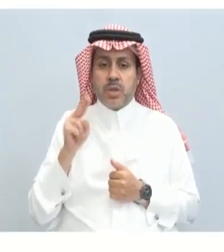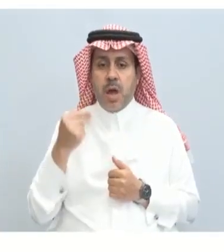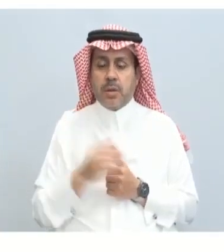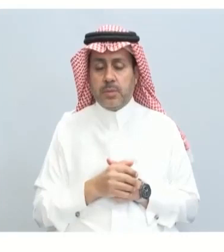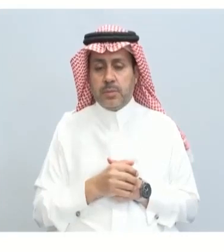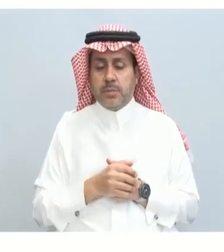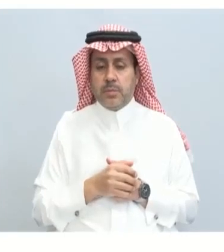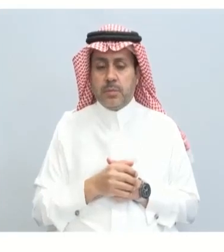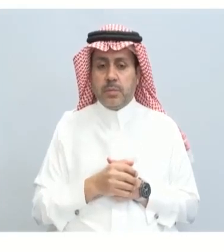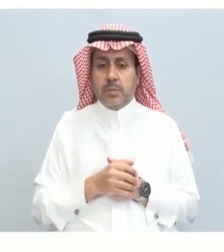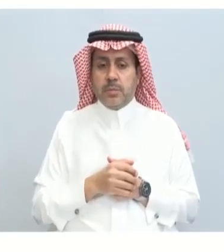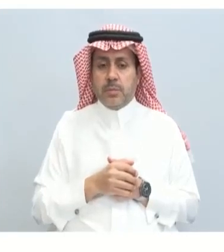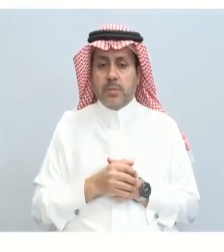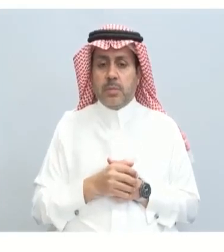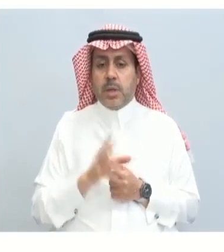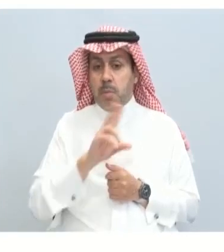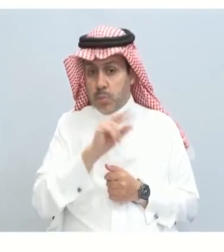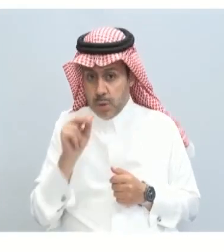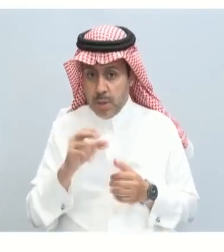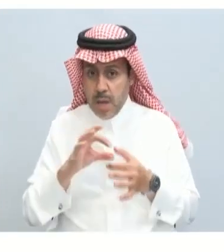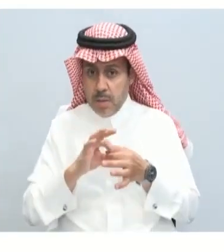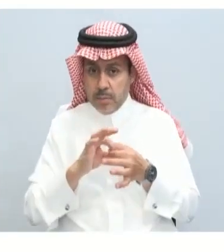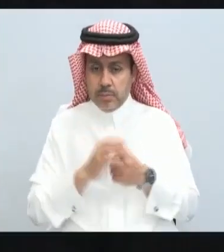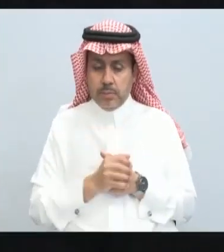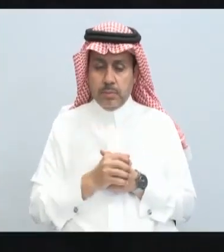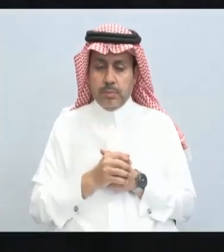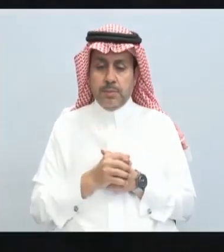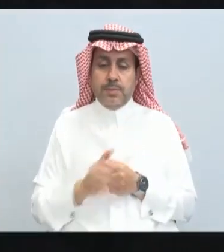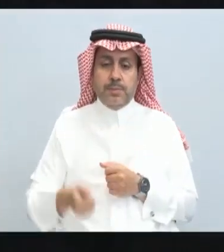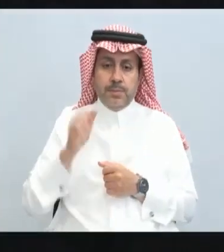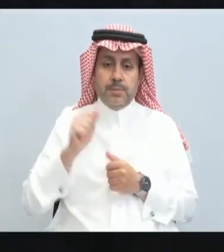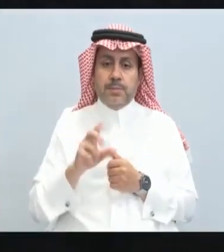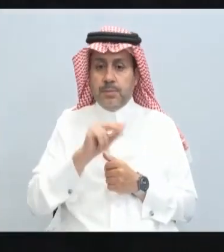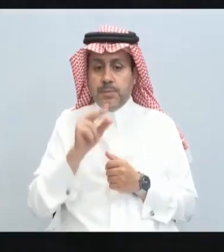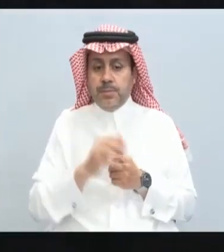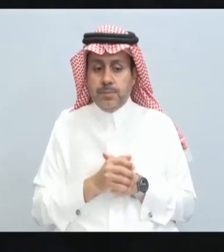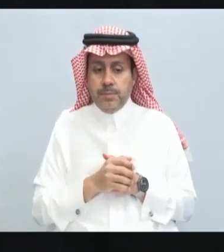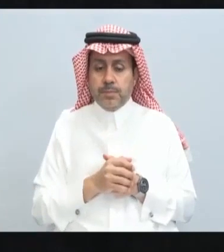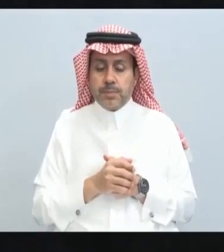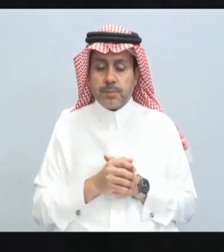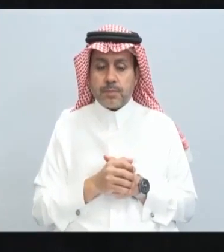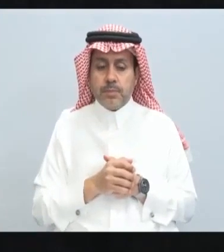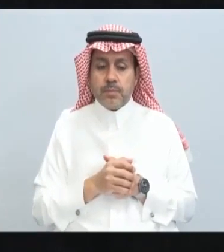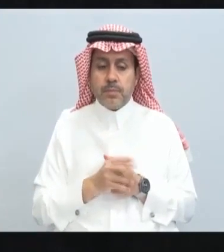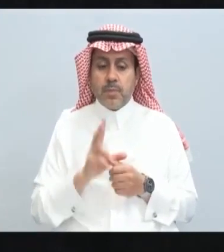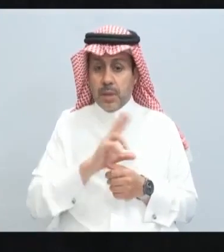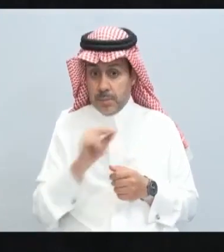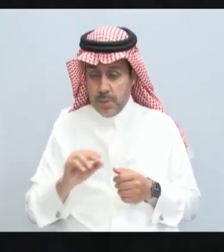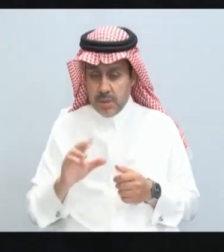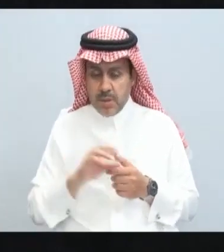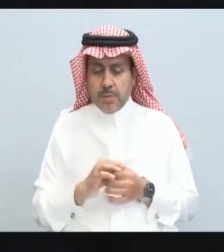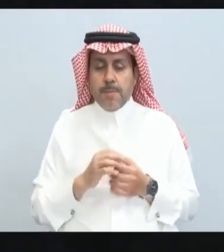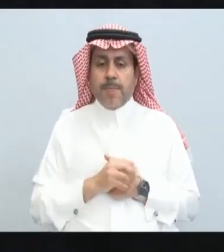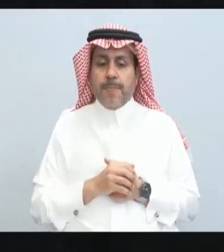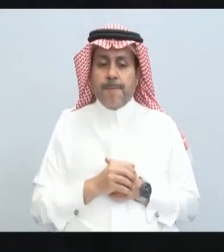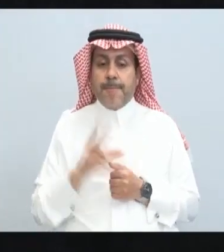به في الاصل وهذه العلاقه هي المشابهه معنى ان الاصل في الاستعاره اصلا هي تشبيه لذلك علاقه الكلمه مع الكلمه